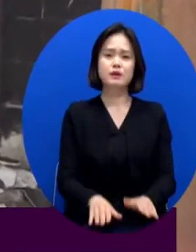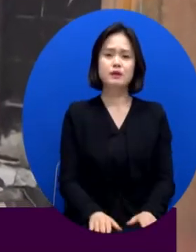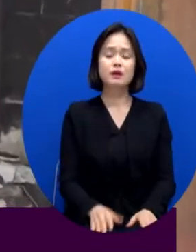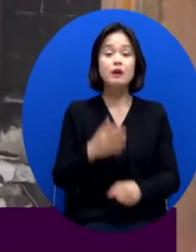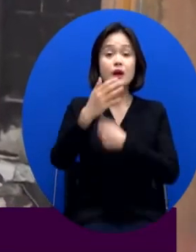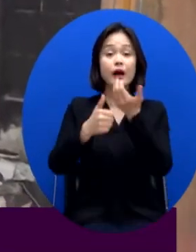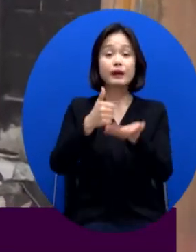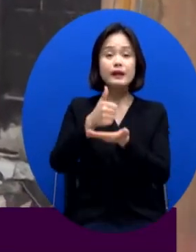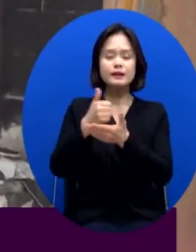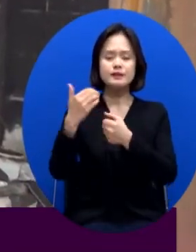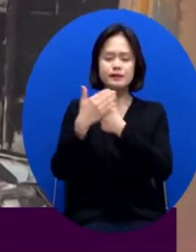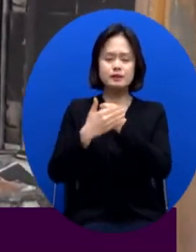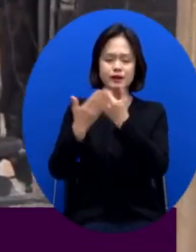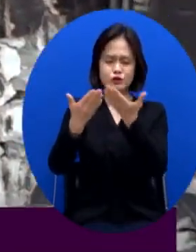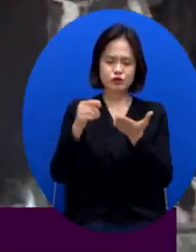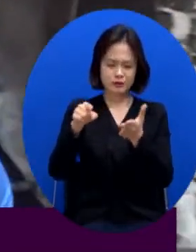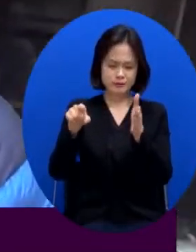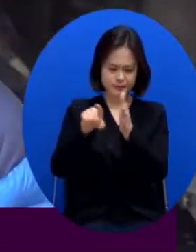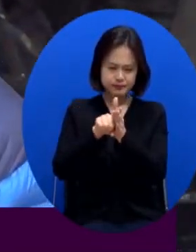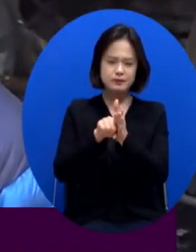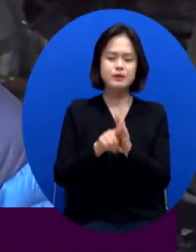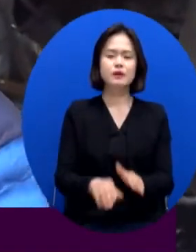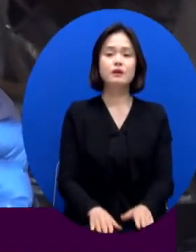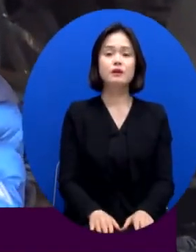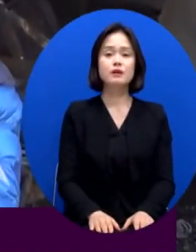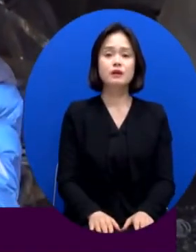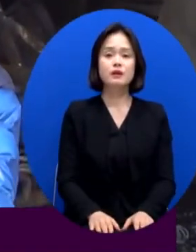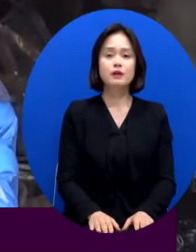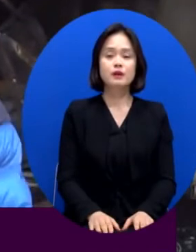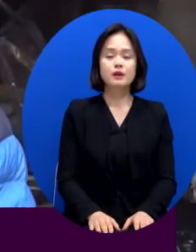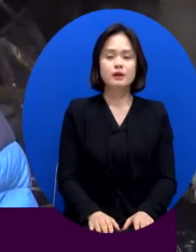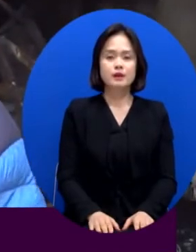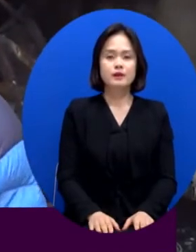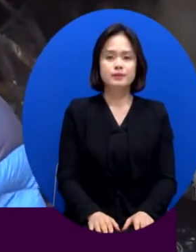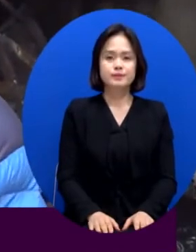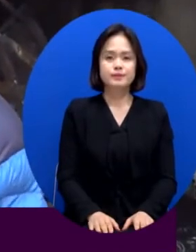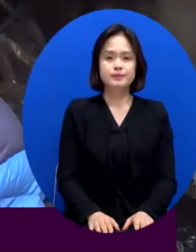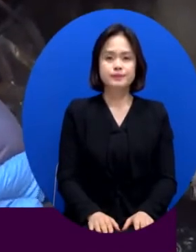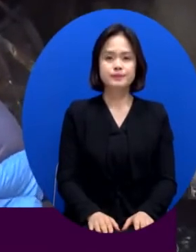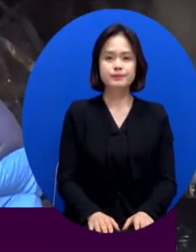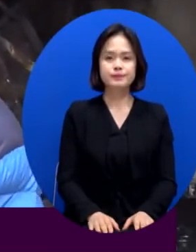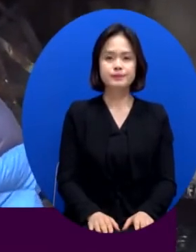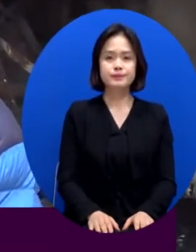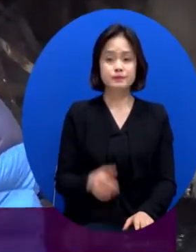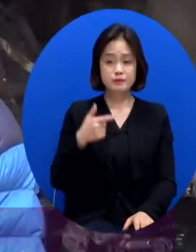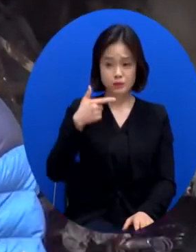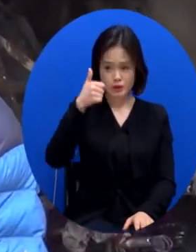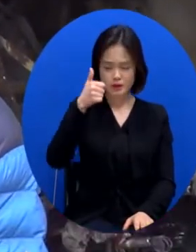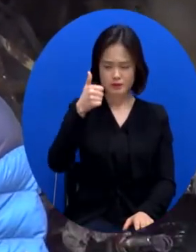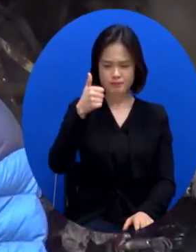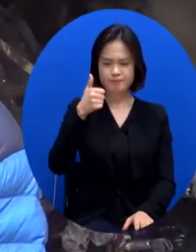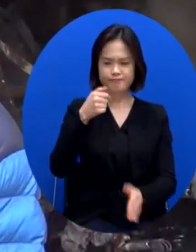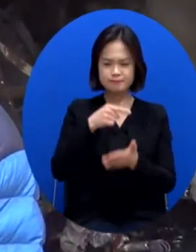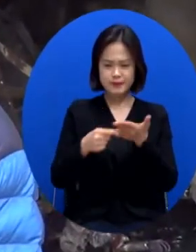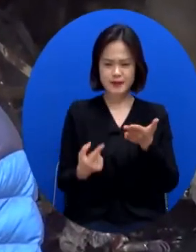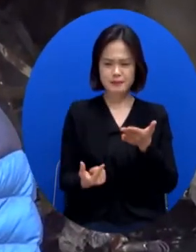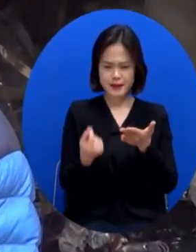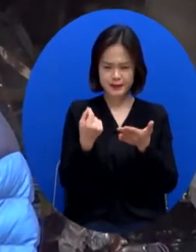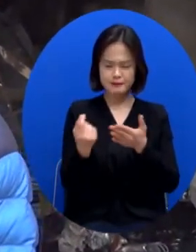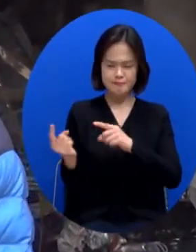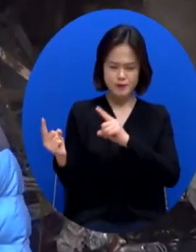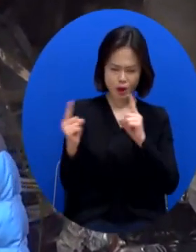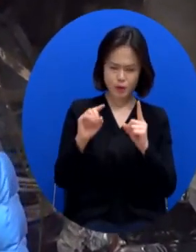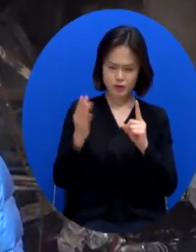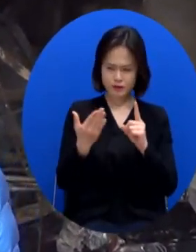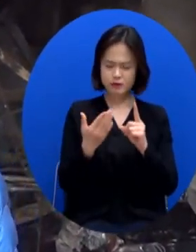하나님의 은혜입니다. 목사님, 감사합니다. 앞으로 또 조속히 교회 복구하시길